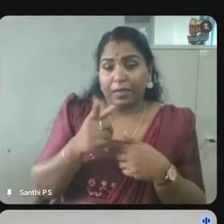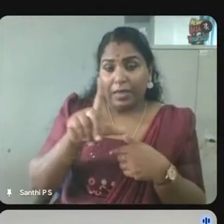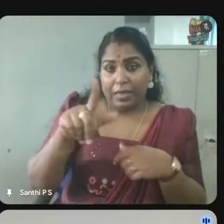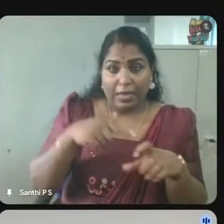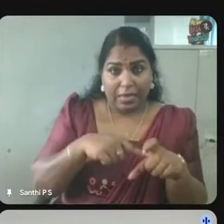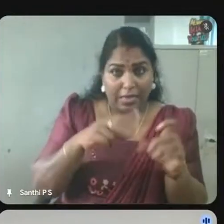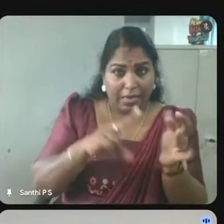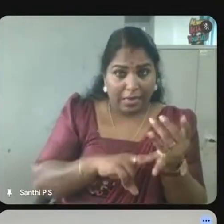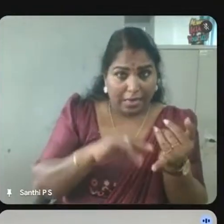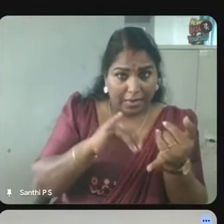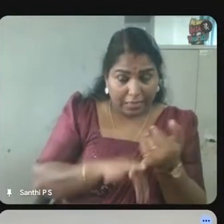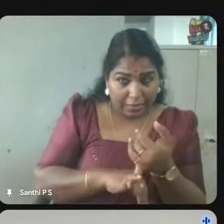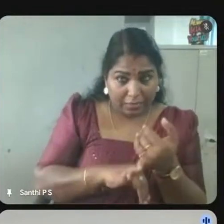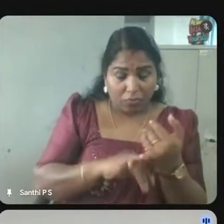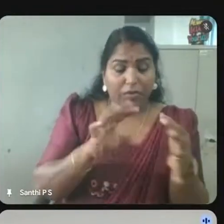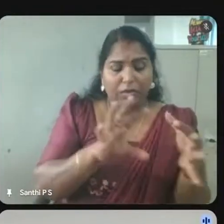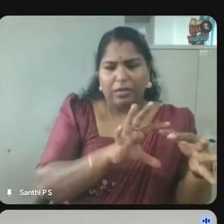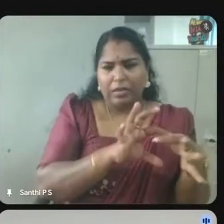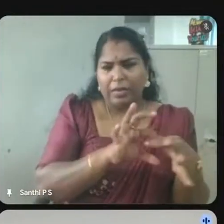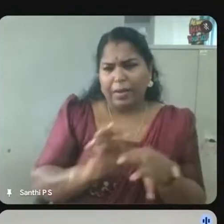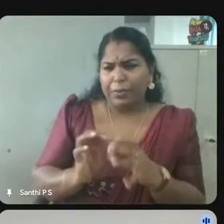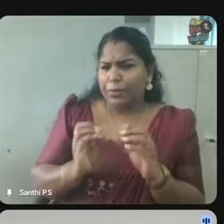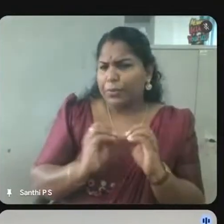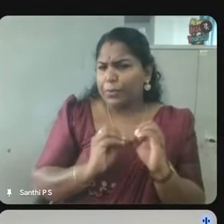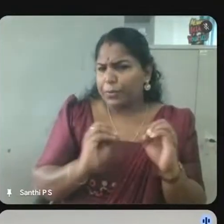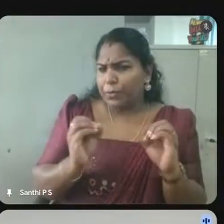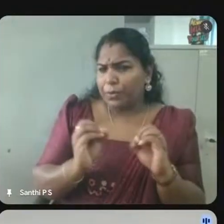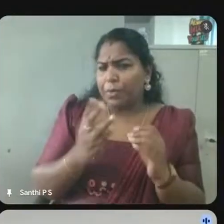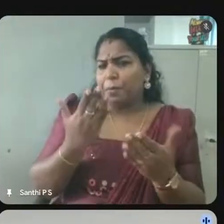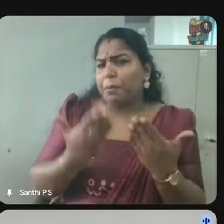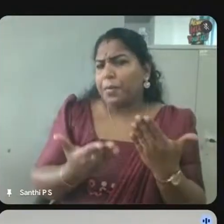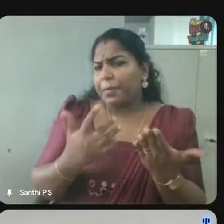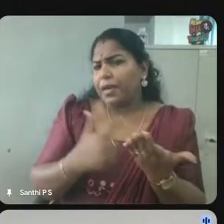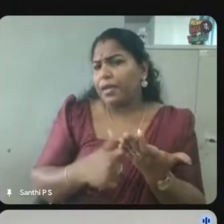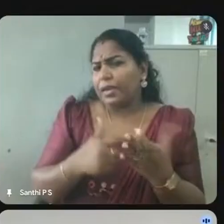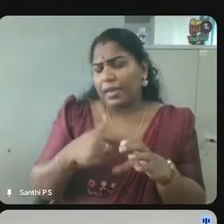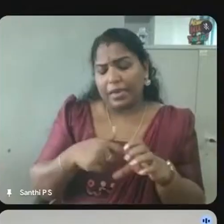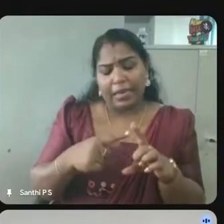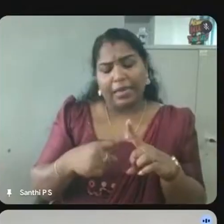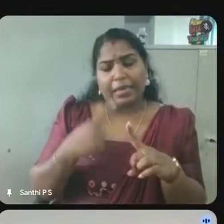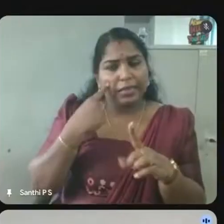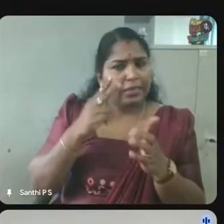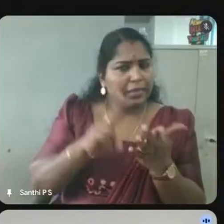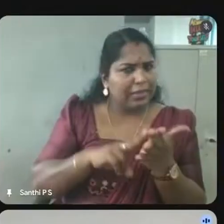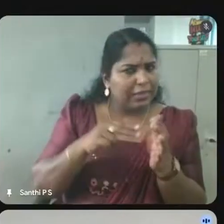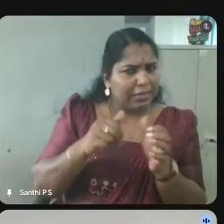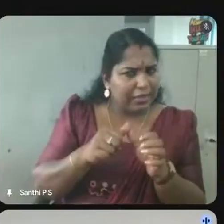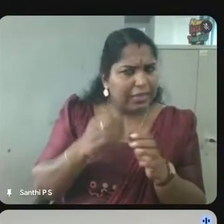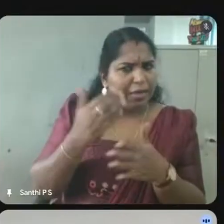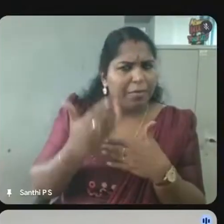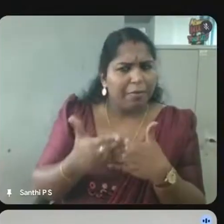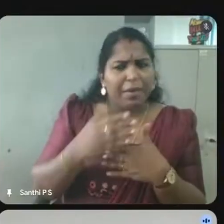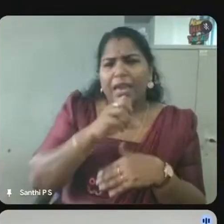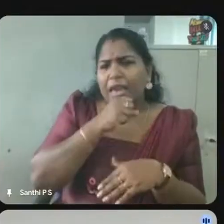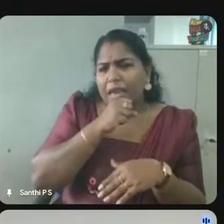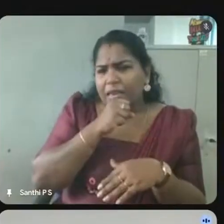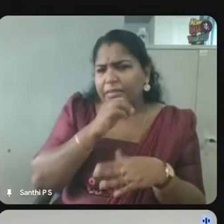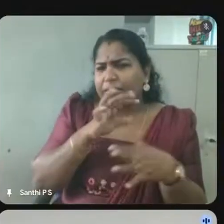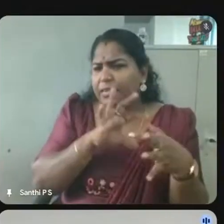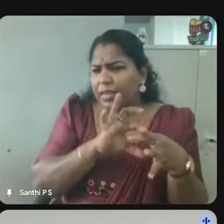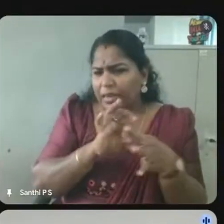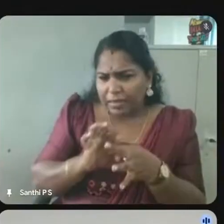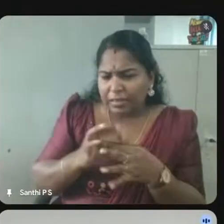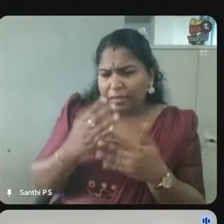ലെൻസുമായിട്ട് യാതൊരു ബന്ധമില്ലാതെ നമുക്ക് റെറ്റിനയിൽ സാറിന് ഇപ്പൊ എന്തെങ്കിലും ഞാൻ നേരത്തെ പറഞ്ഞില്ലേ ഏജ് റിലേറ്റഡ് മാക്യുലർ ഡീജനറേഷൻ എന്ന് പറയുന്നതോ